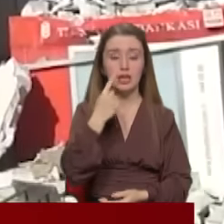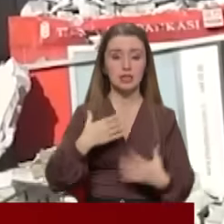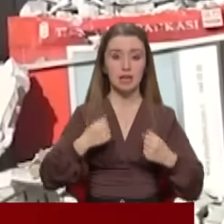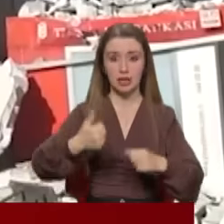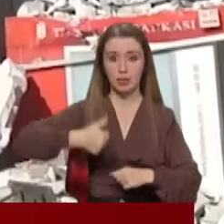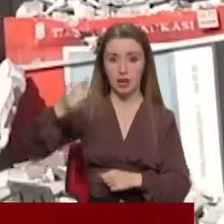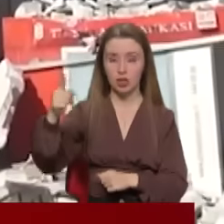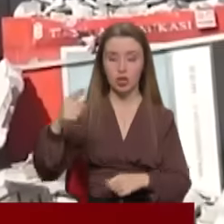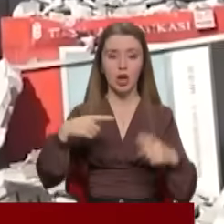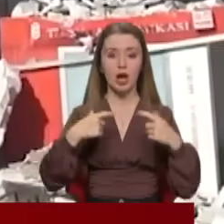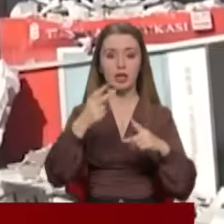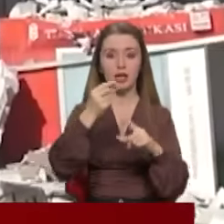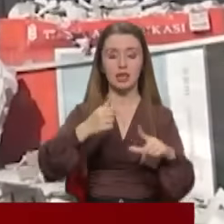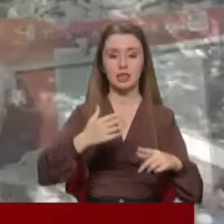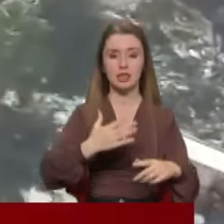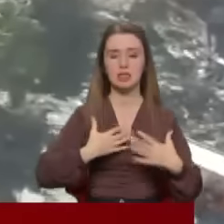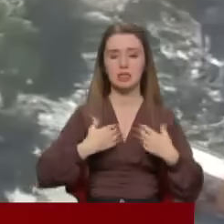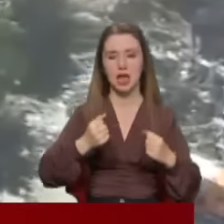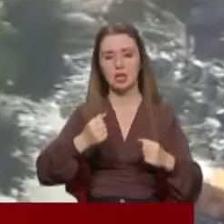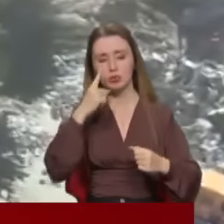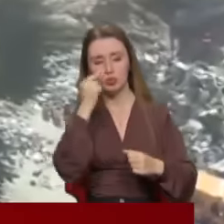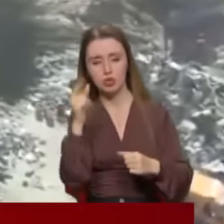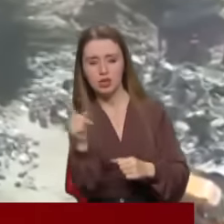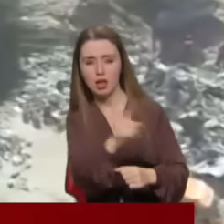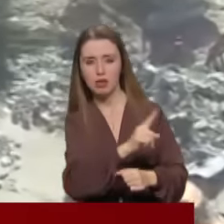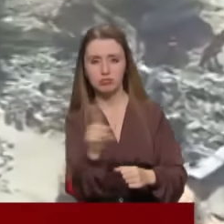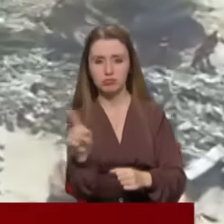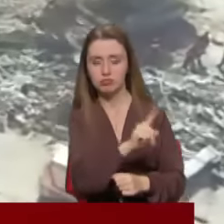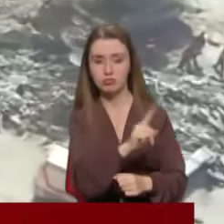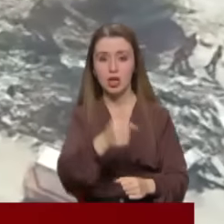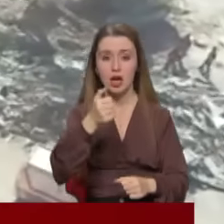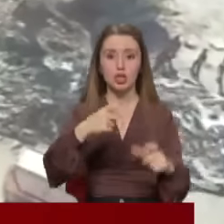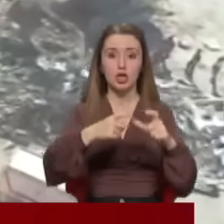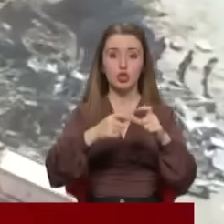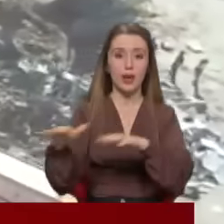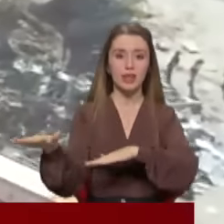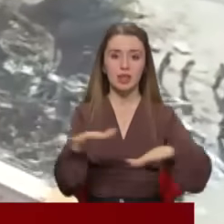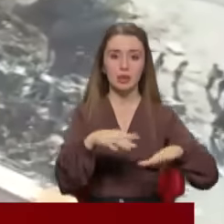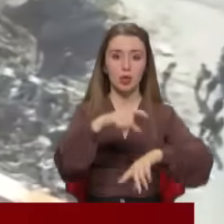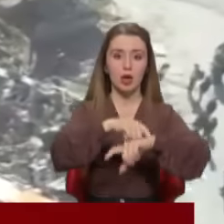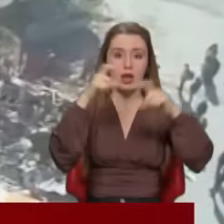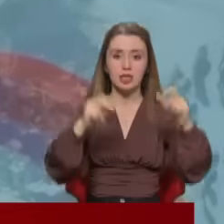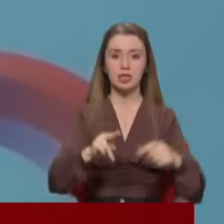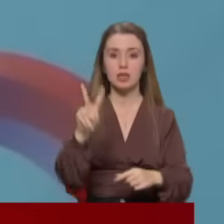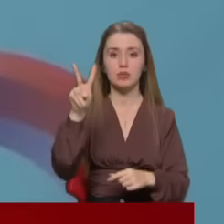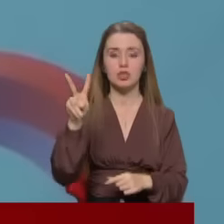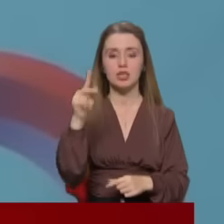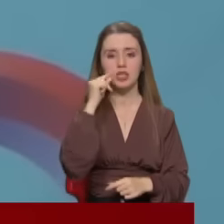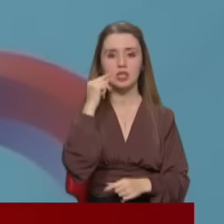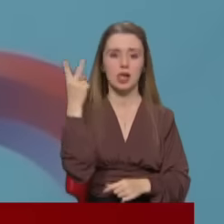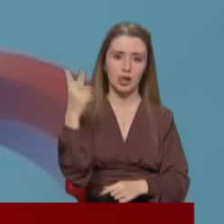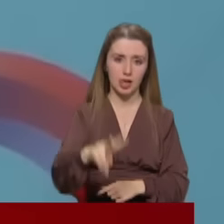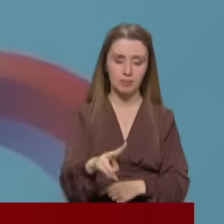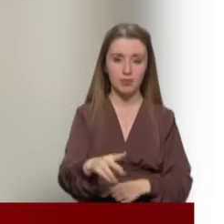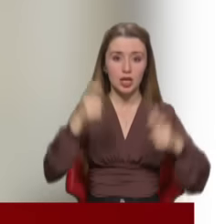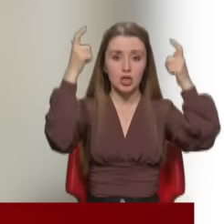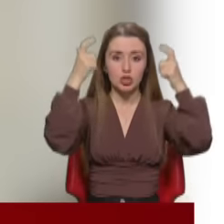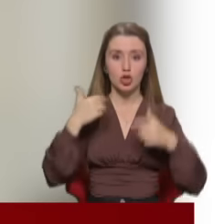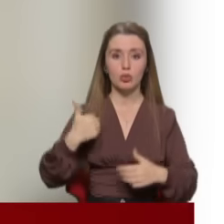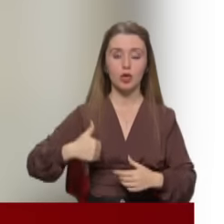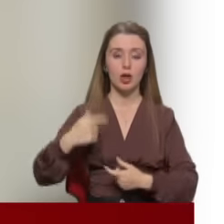Bakanlığı'yla Hatay İl Sağlık Müdürlüğü arasında gitti geldi o yazı. 6 Şubat depreminde o hastanede 72 kişi can verdi. Sorumlu